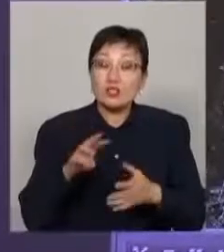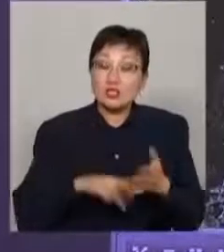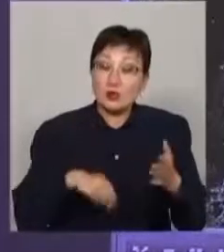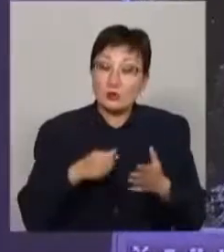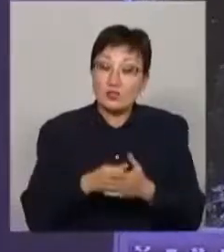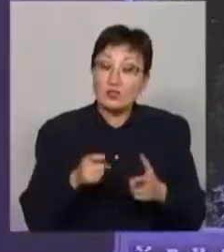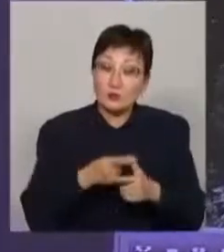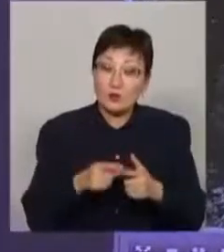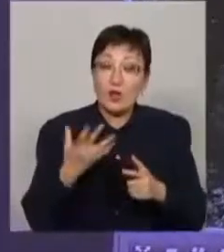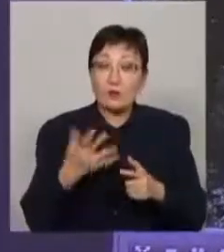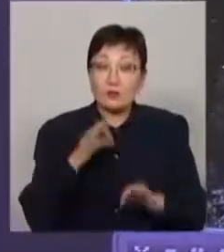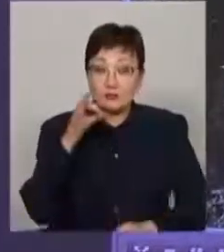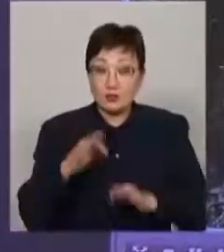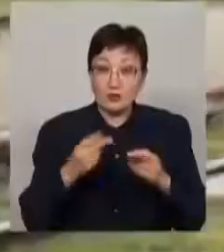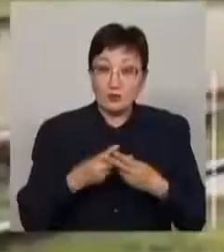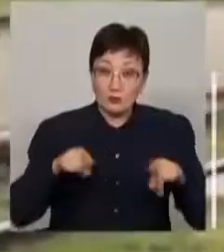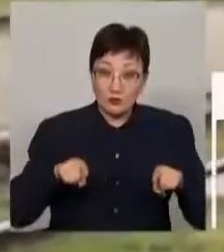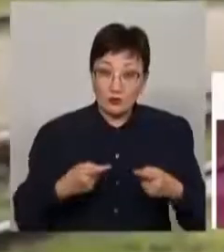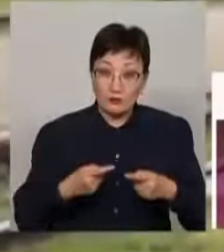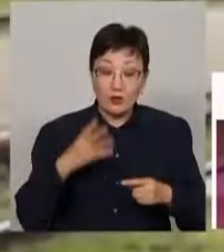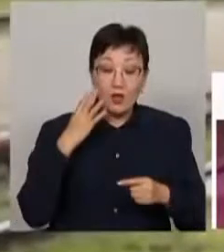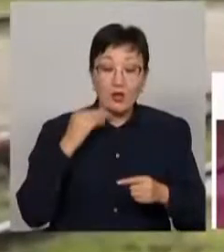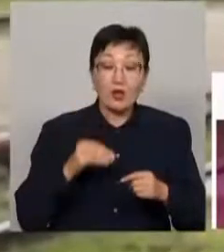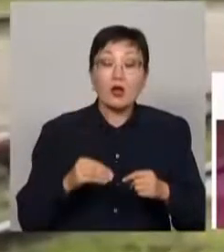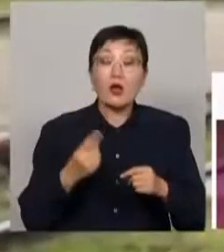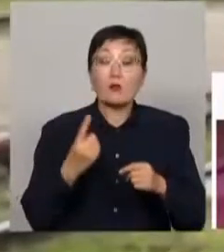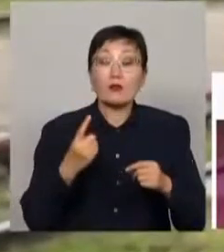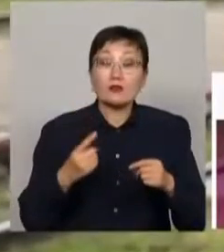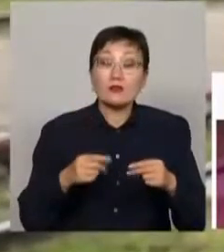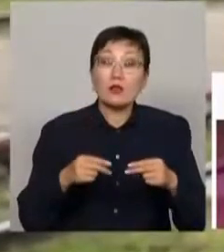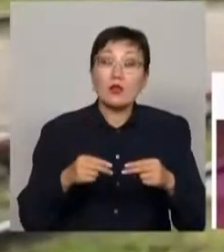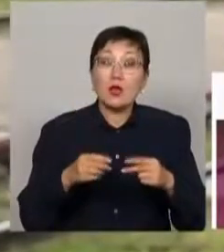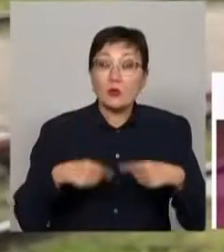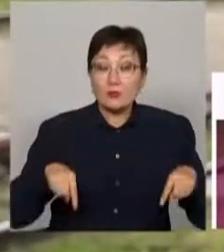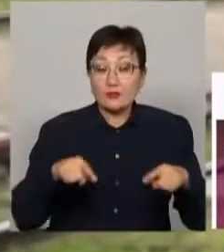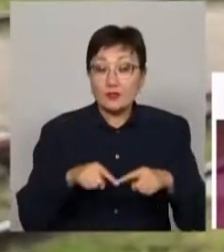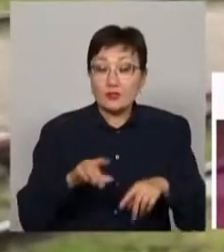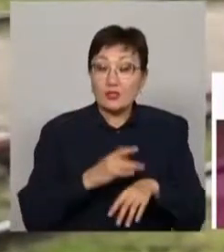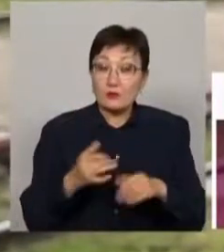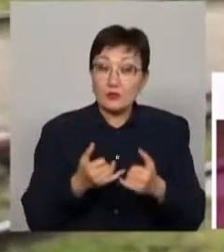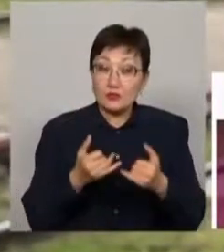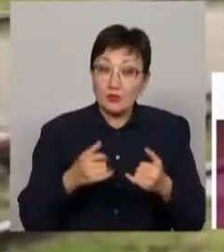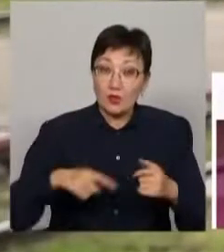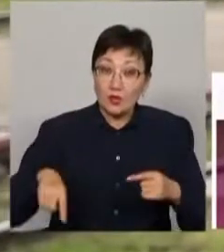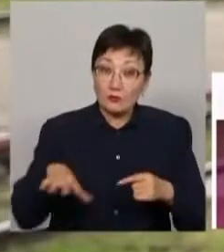салынады, немесе 5 тәулікке дейін қамалады. Алматы бір станциясында желілік полиция басқармасының қызметі атқару аумағында